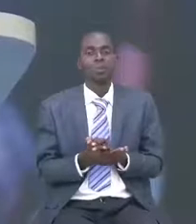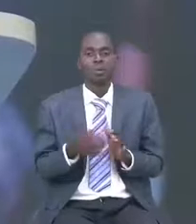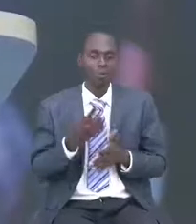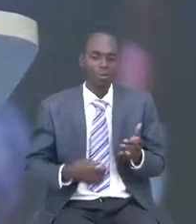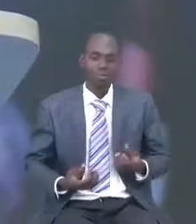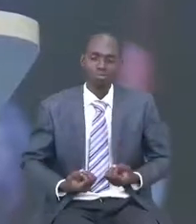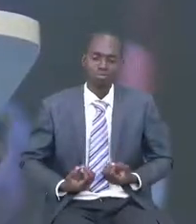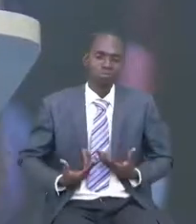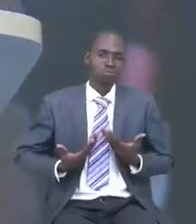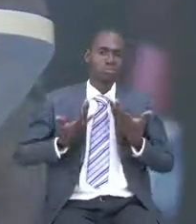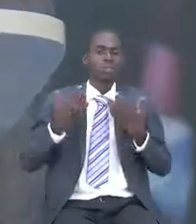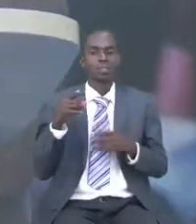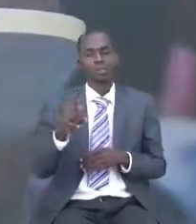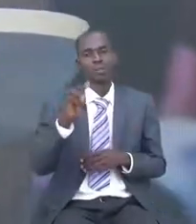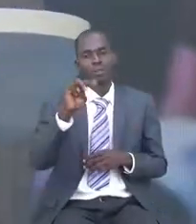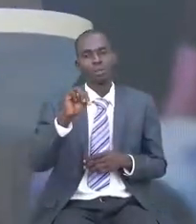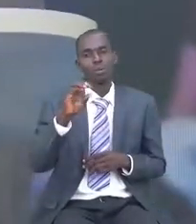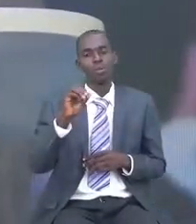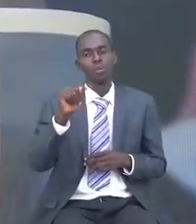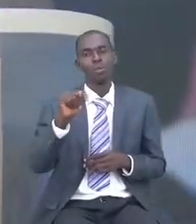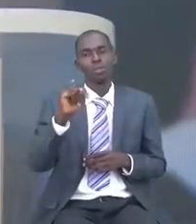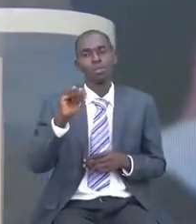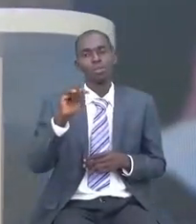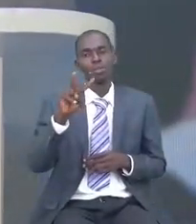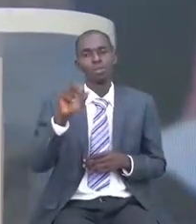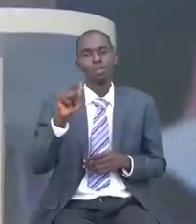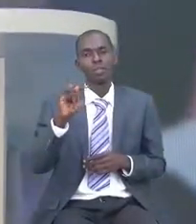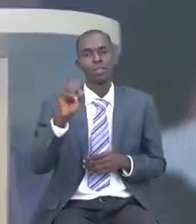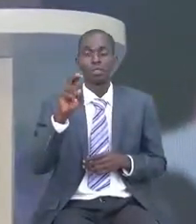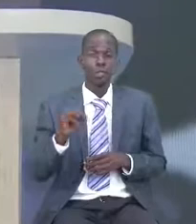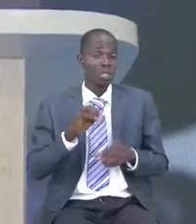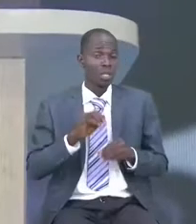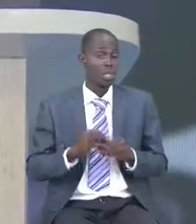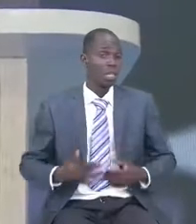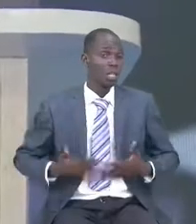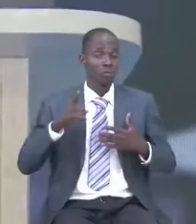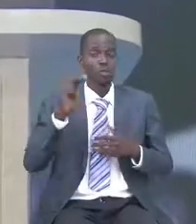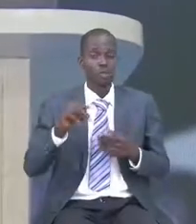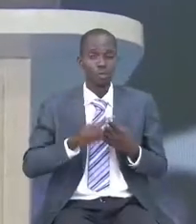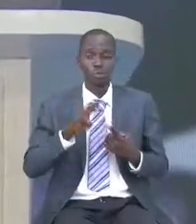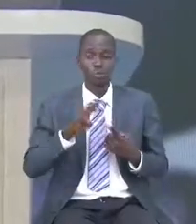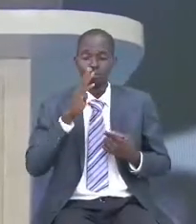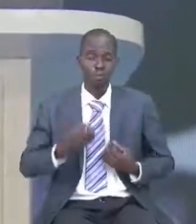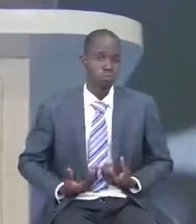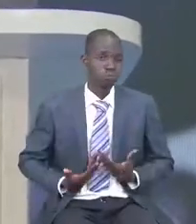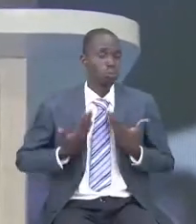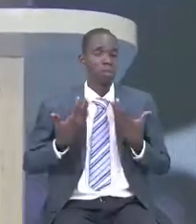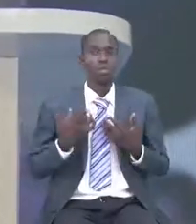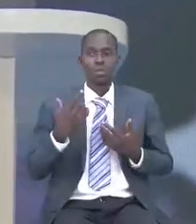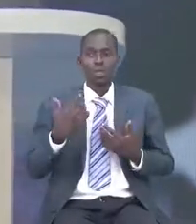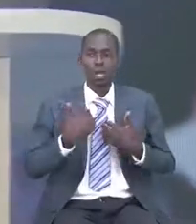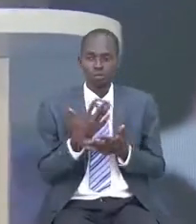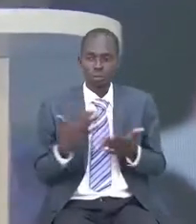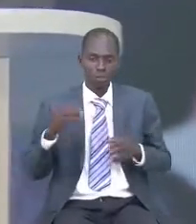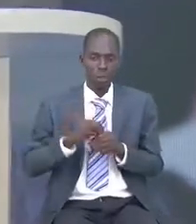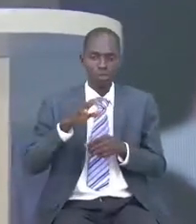motivation. Motivation. Vous savez, dans la vie, nous devons être motivés. Quelque chose doit être dans mon cœur, dans ton